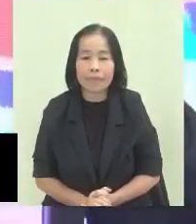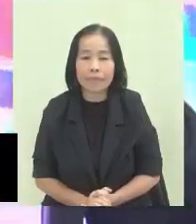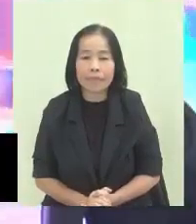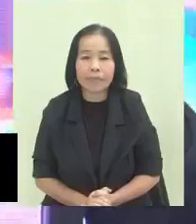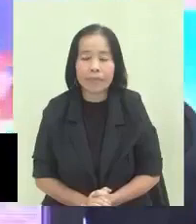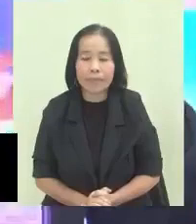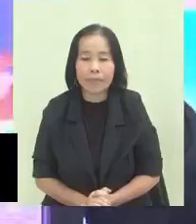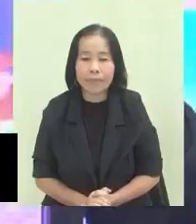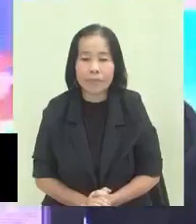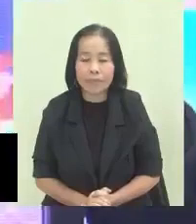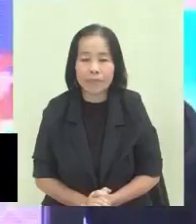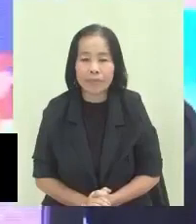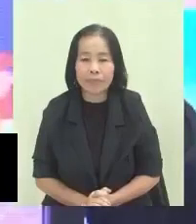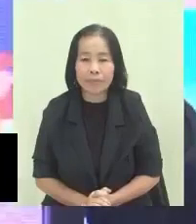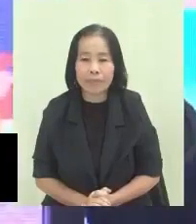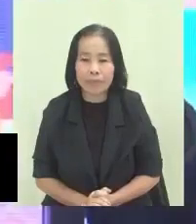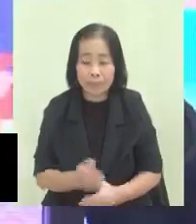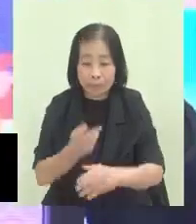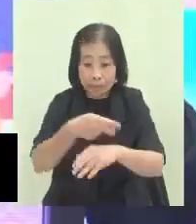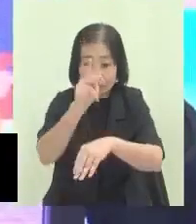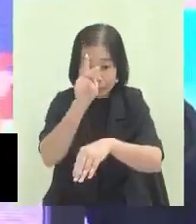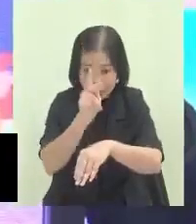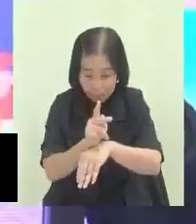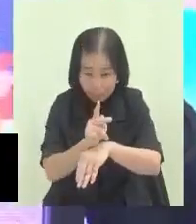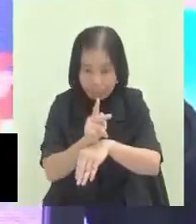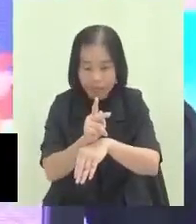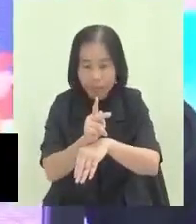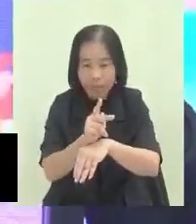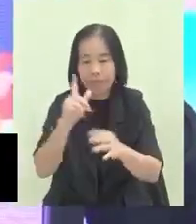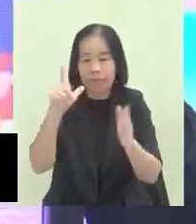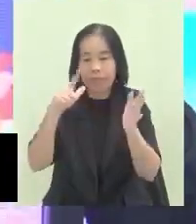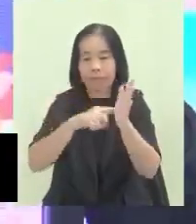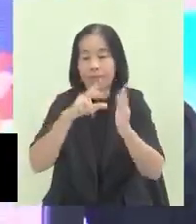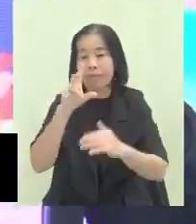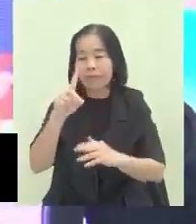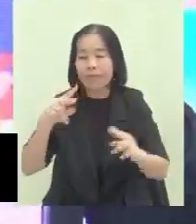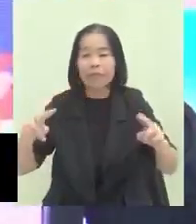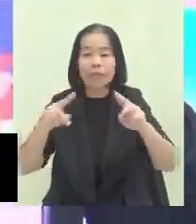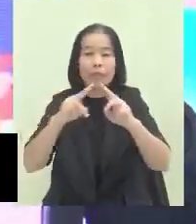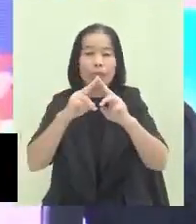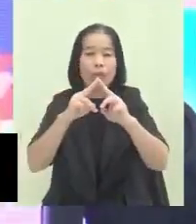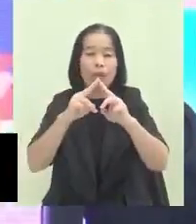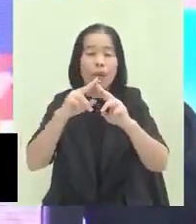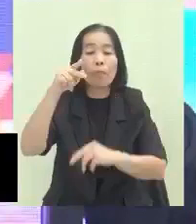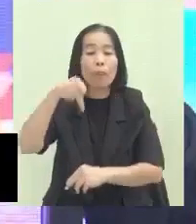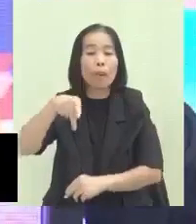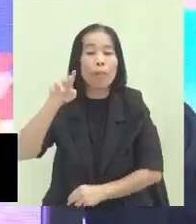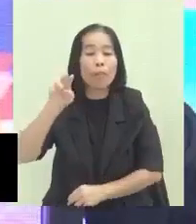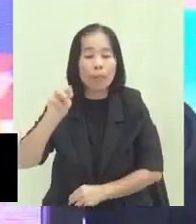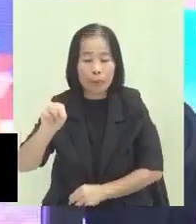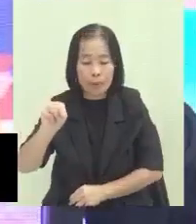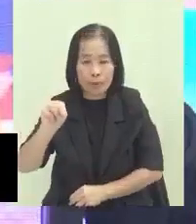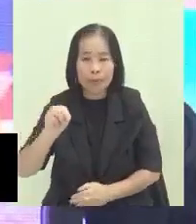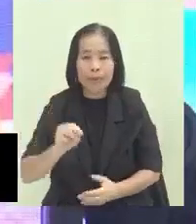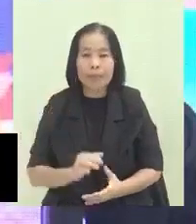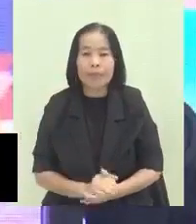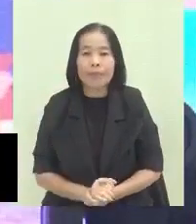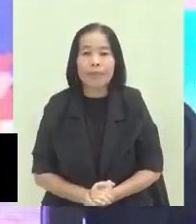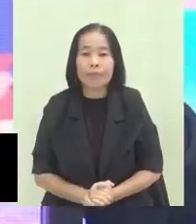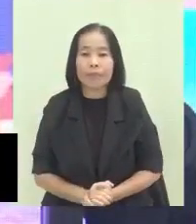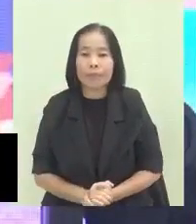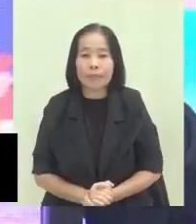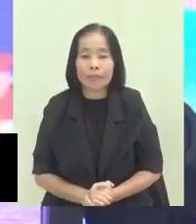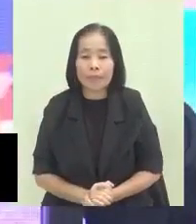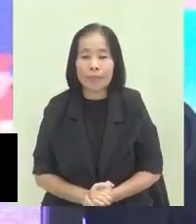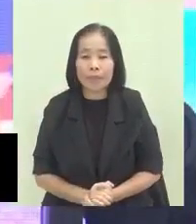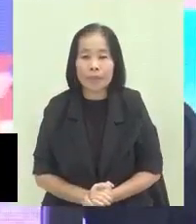เรียนท่านอนุกูลปิดแก้วปลัดกระทรวงการพัฒนาสังคมและความมั่นคงของมนุษย์ท่